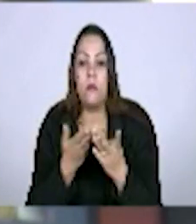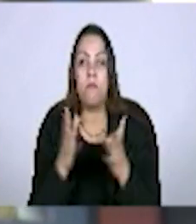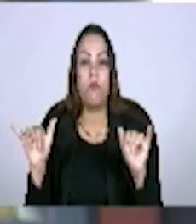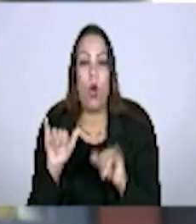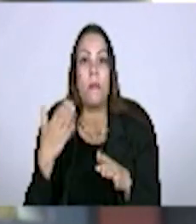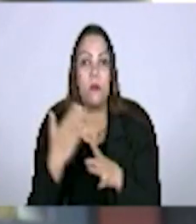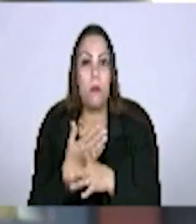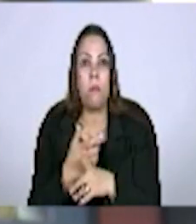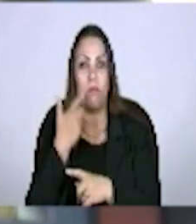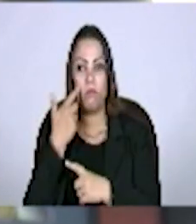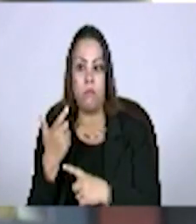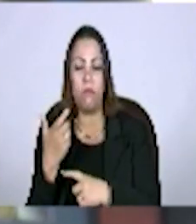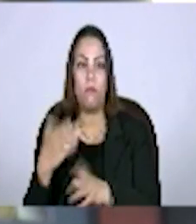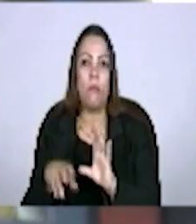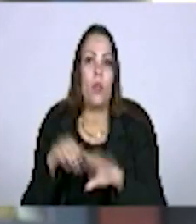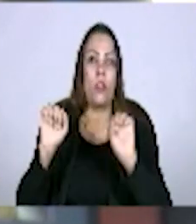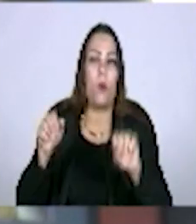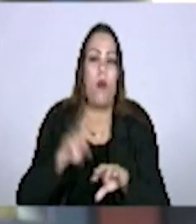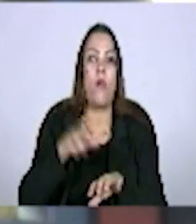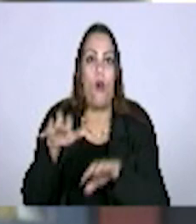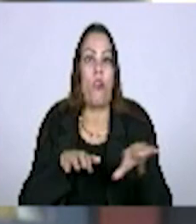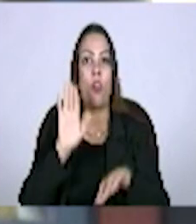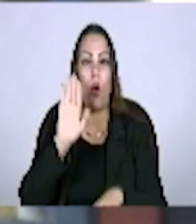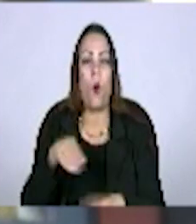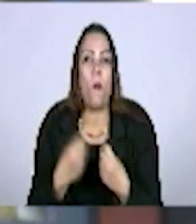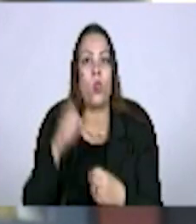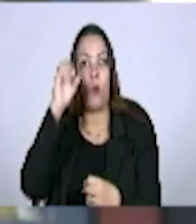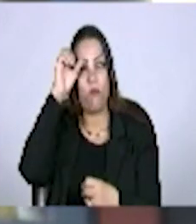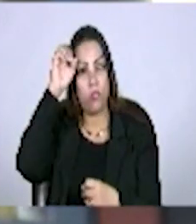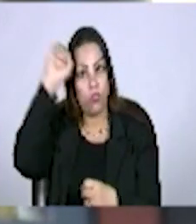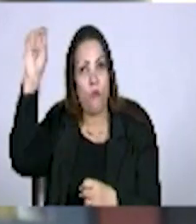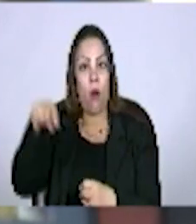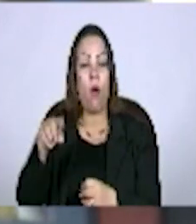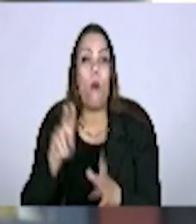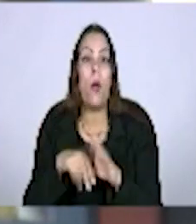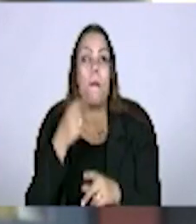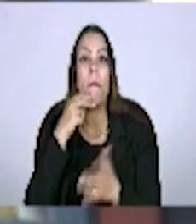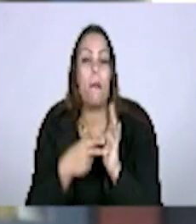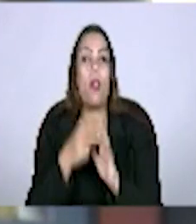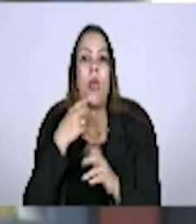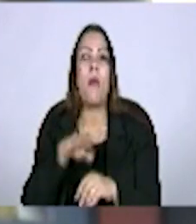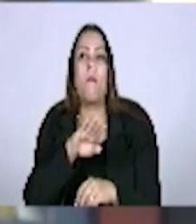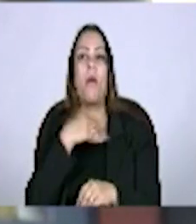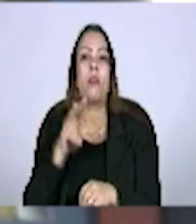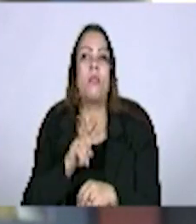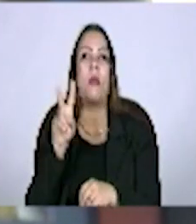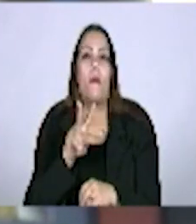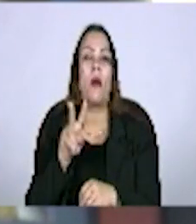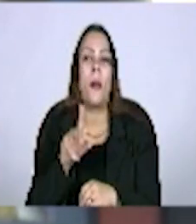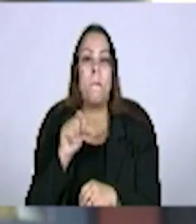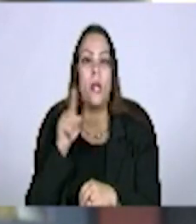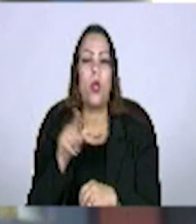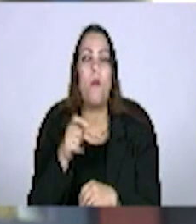الحرس الثوري الايراني موجودين داخل القنصليه استهدفتهم مما ادى الى مقتل سبعه